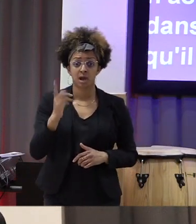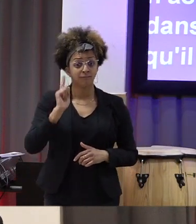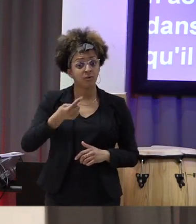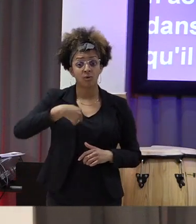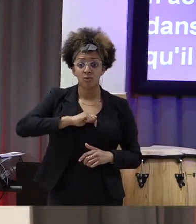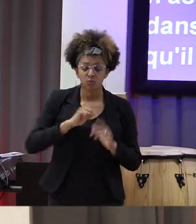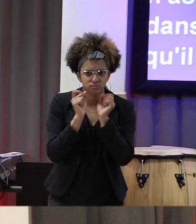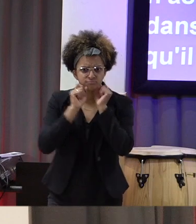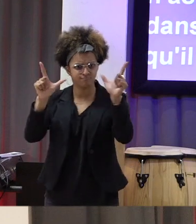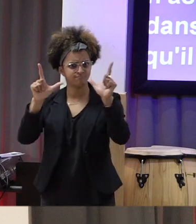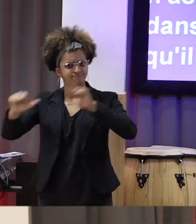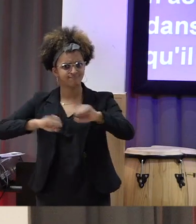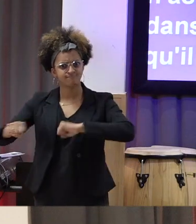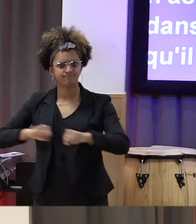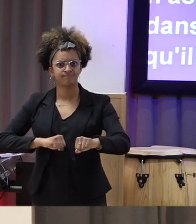veiller.